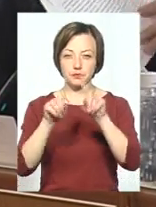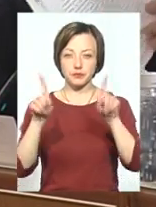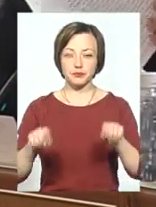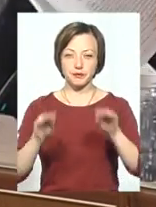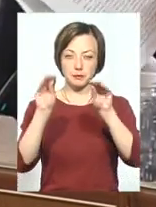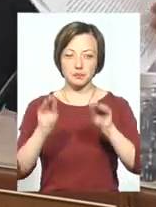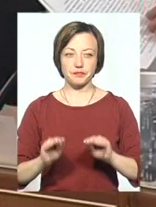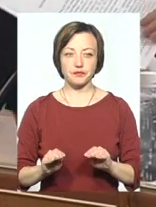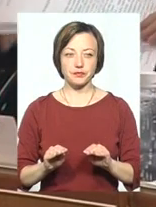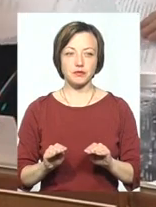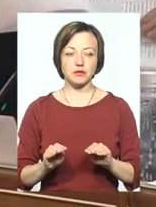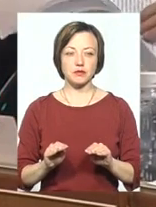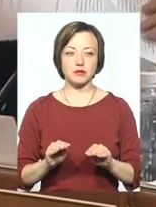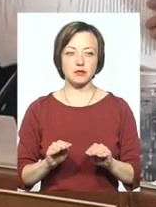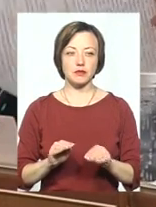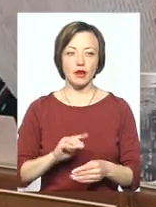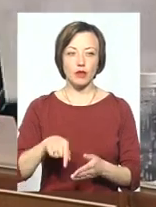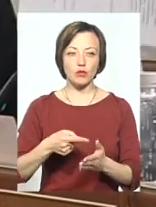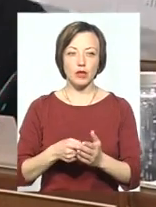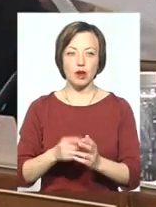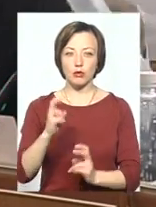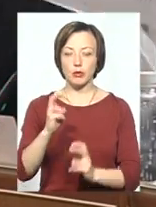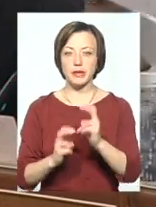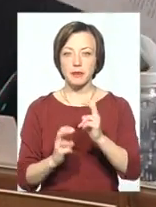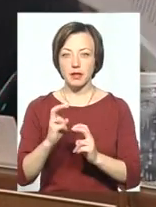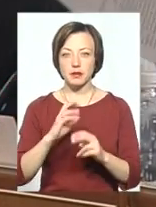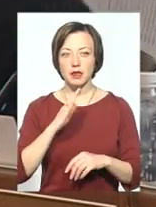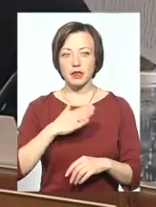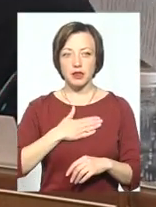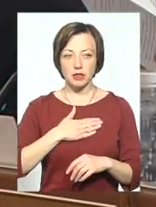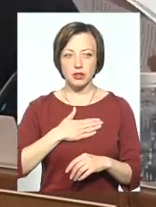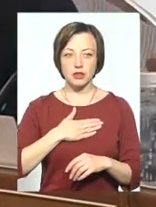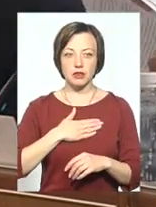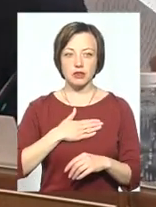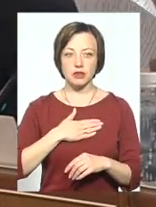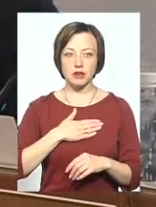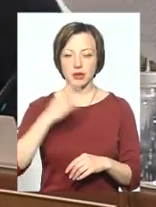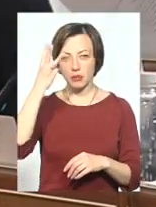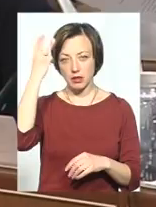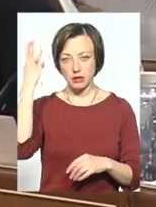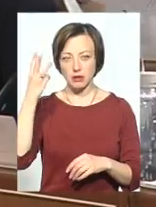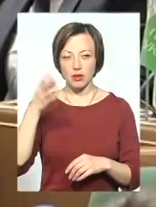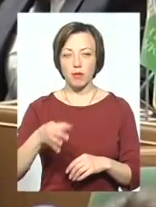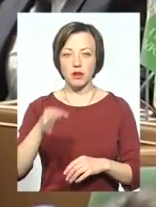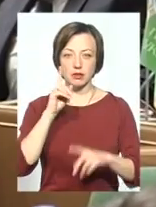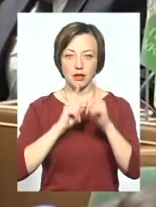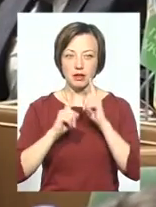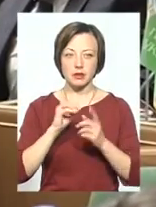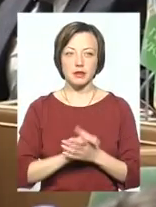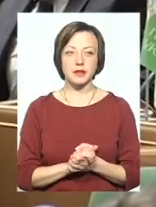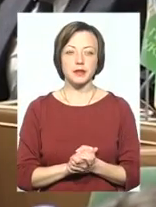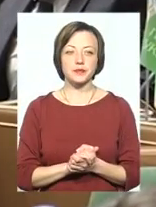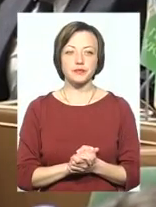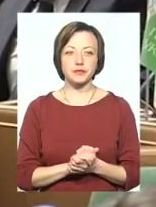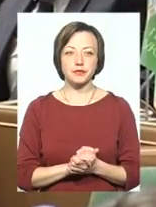значить, по цьому комунальному підприємству нашого нашого комунальне підприємство Хмельницької обласної ради. Управління